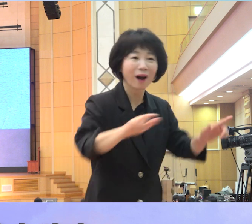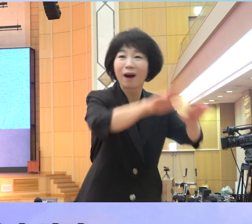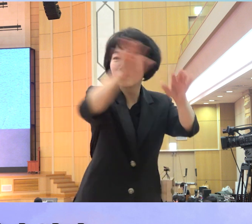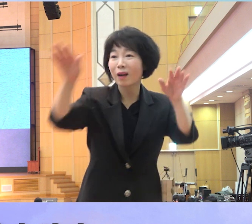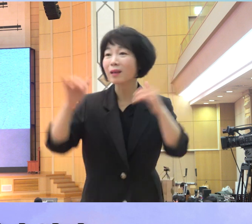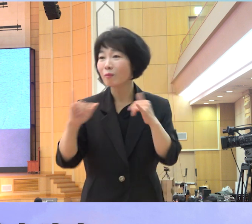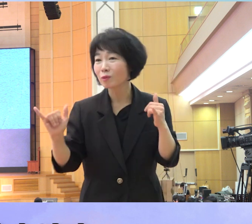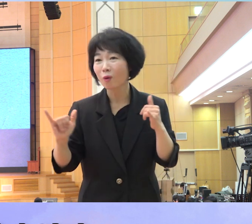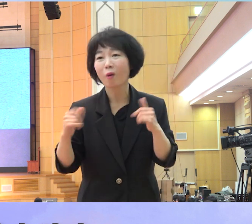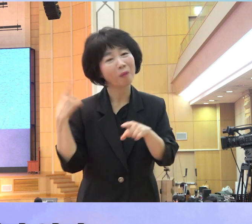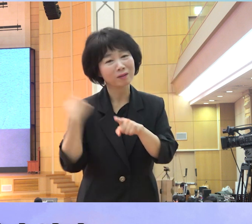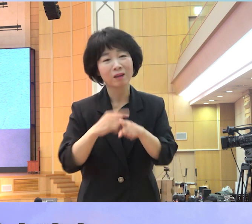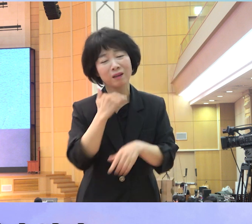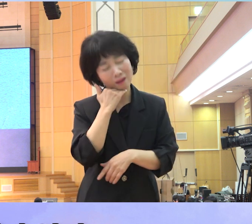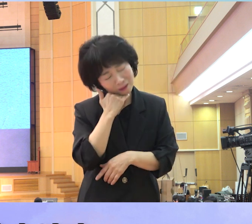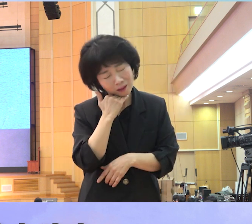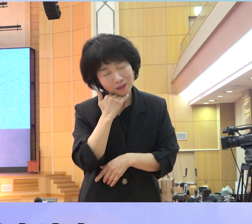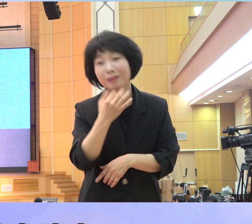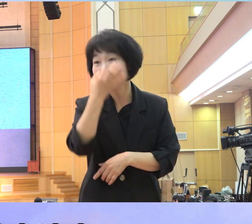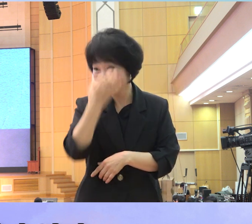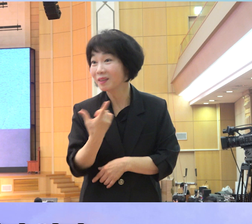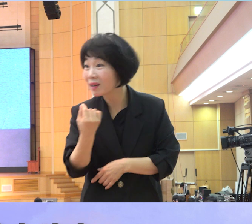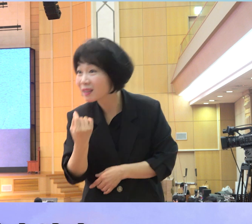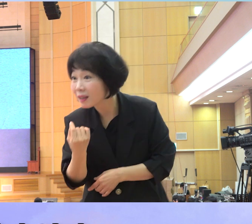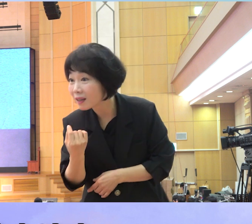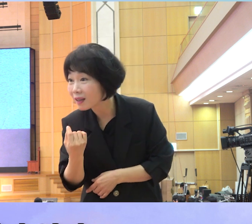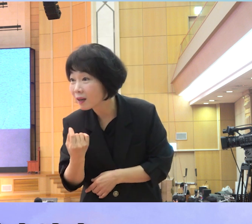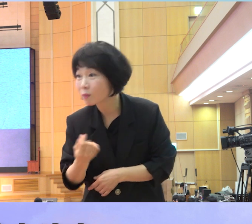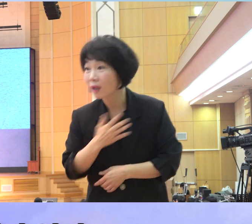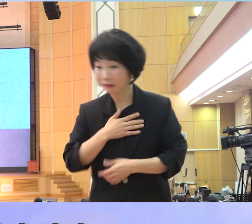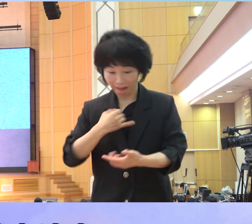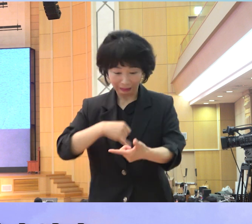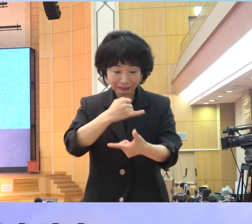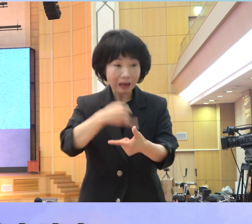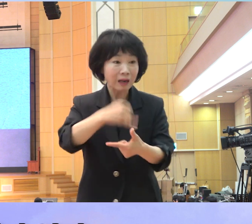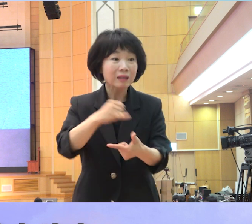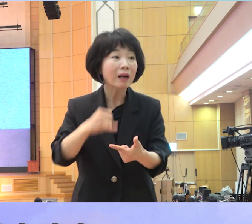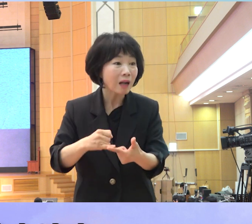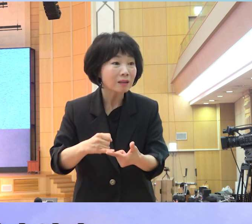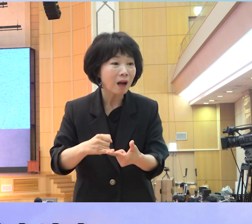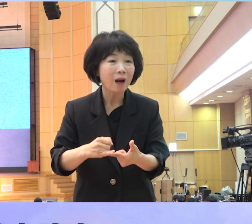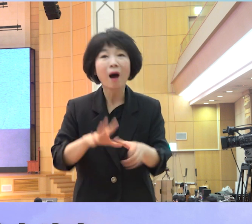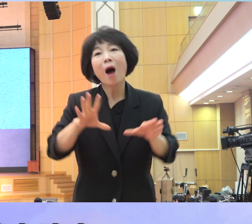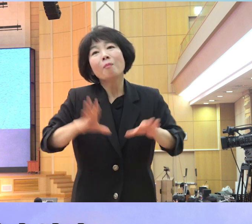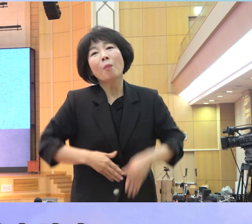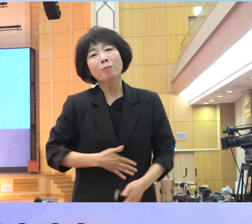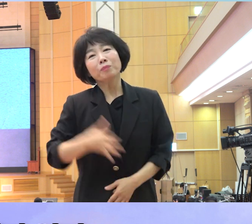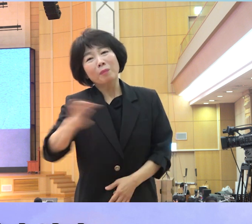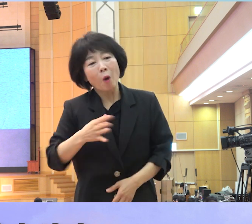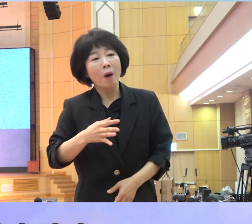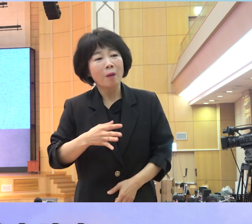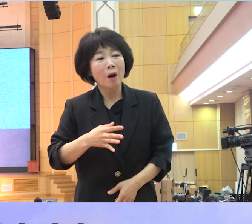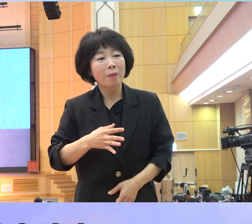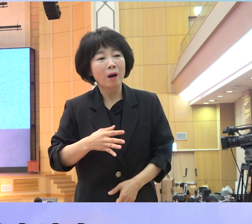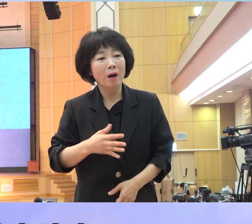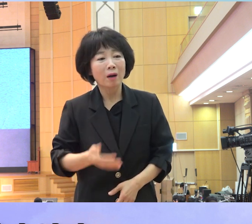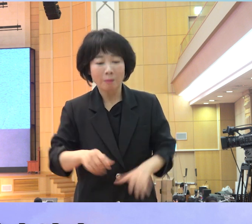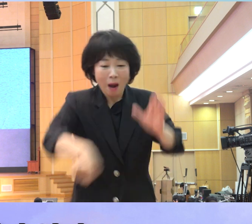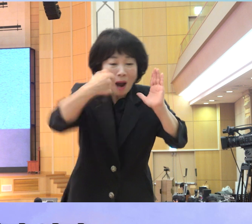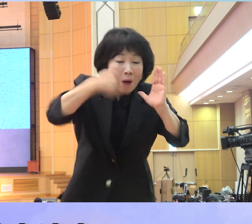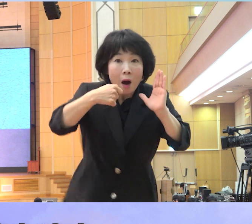막 배가 고플 때 있잖아요. 그럼 이제 밥을 딱 차려주면 막 먹느라고 정신없어요. 기도했니?